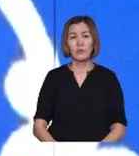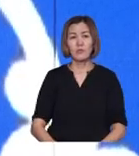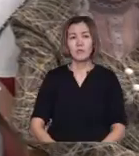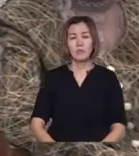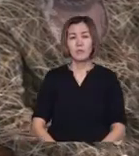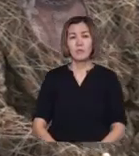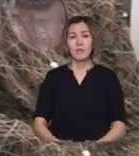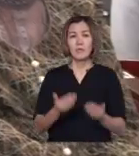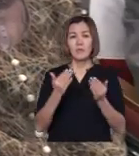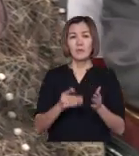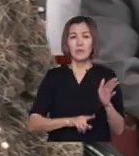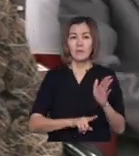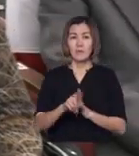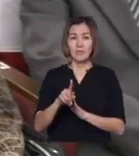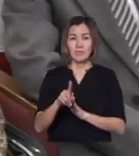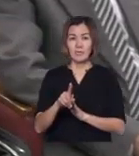Биыл